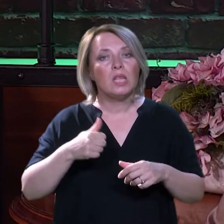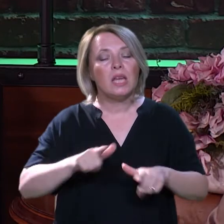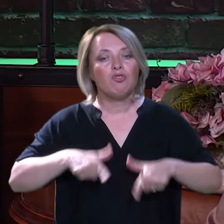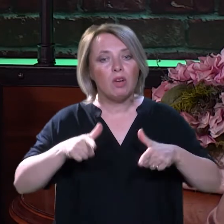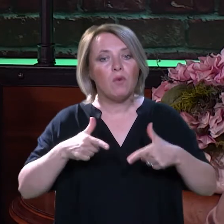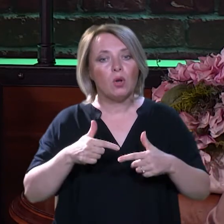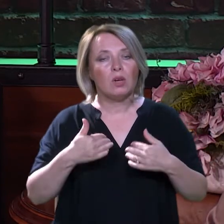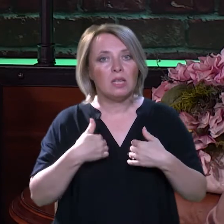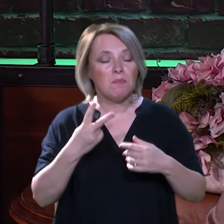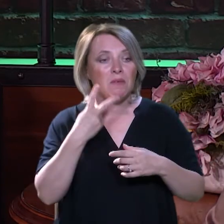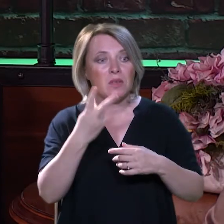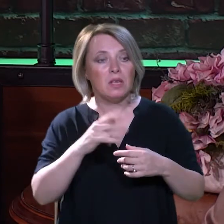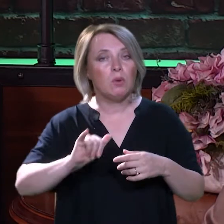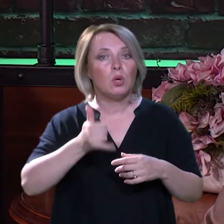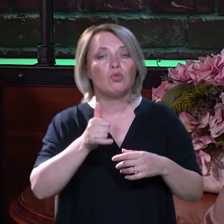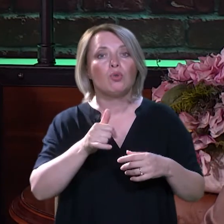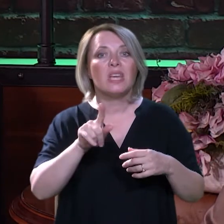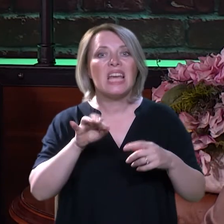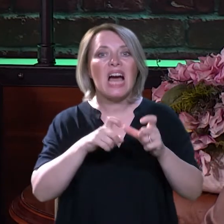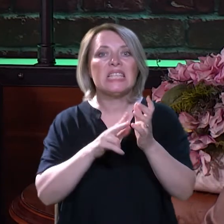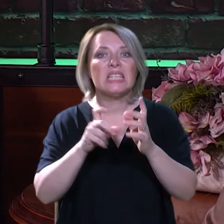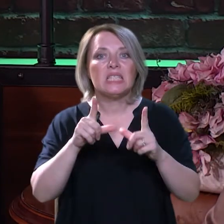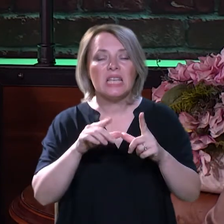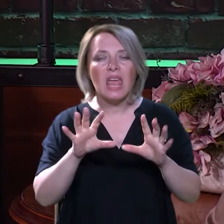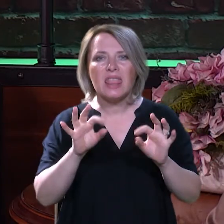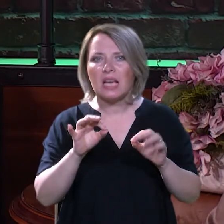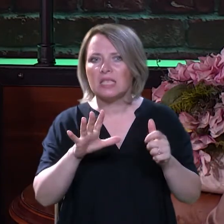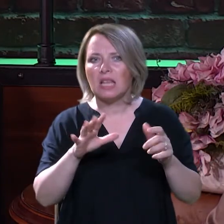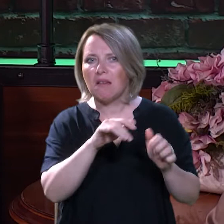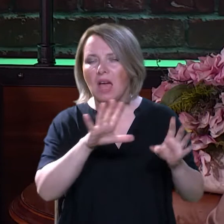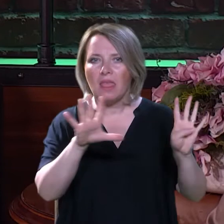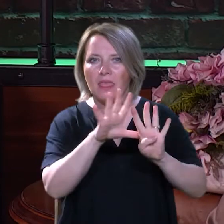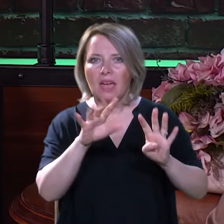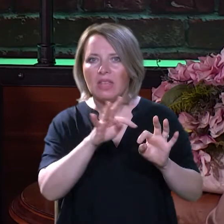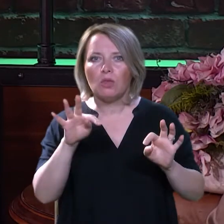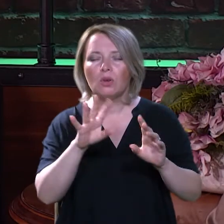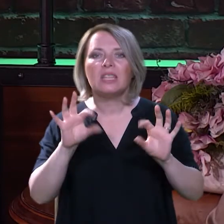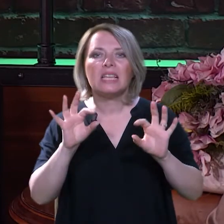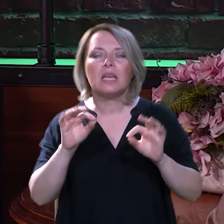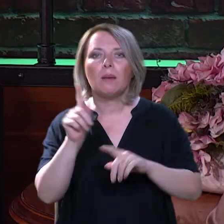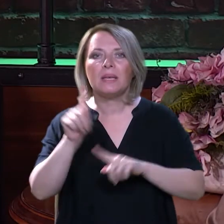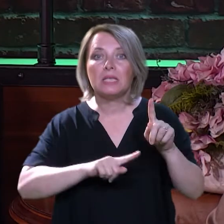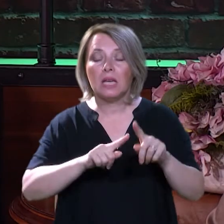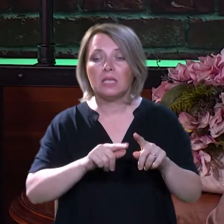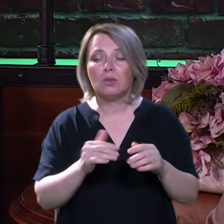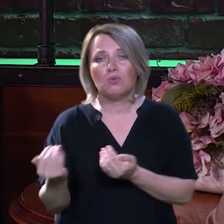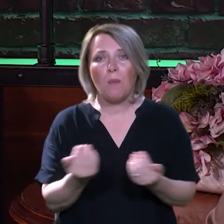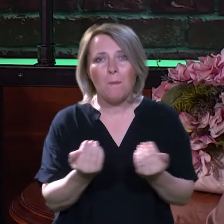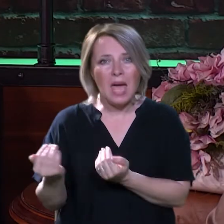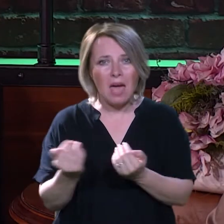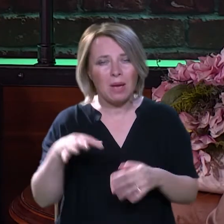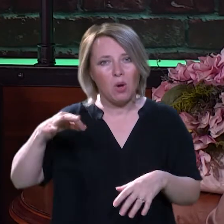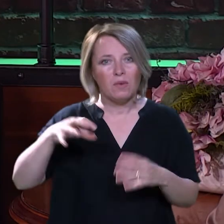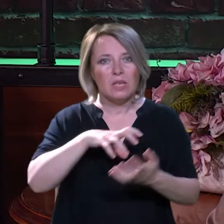prije polaska u jaslice, to je možda s nekih 9-10 mjeseci. To su stvarno male bebe koje su potpuno ovisne o